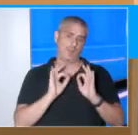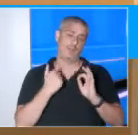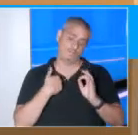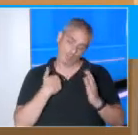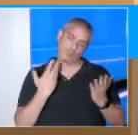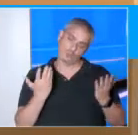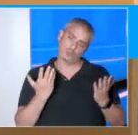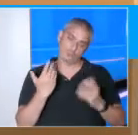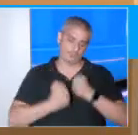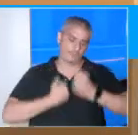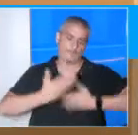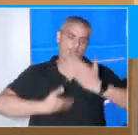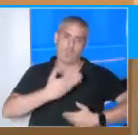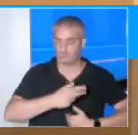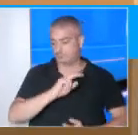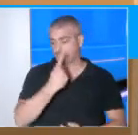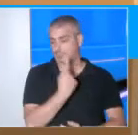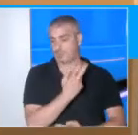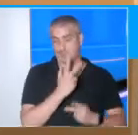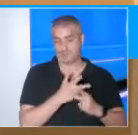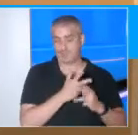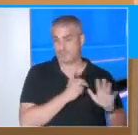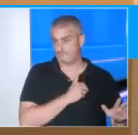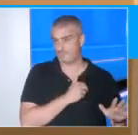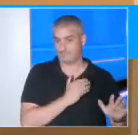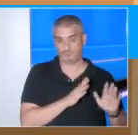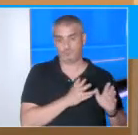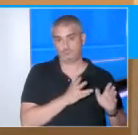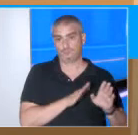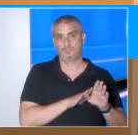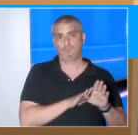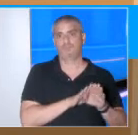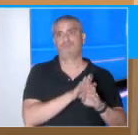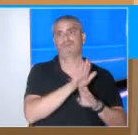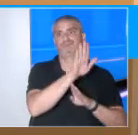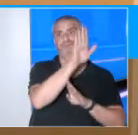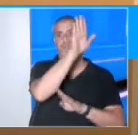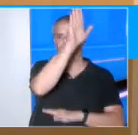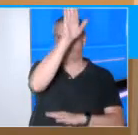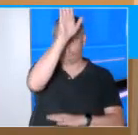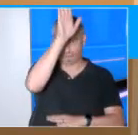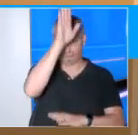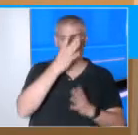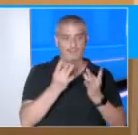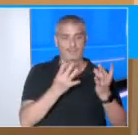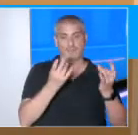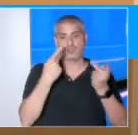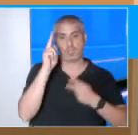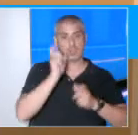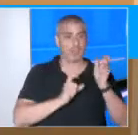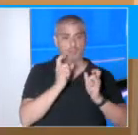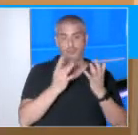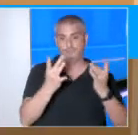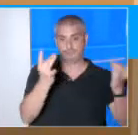ואנחנו בעצם במרוץ, מצד אחד הנגיף הולך ועולה ומדביק יותר ויותר